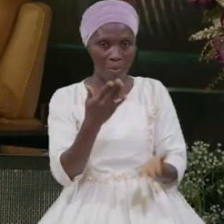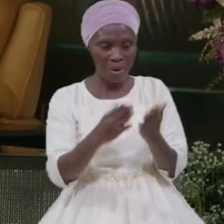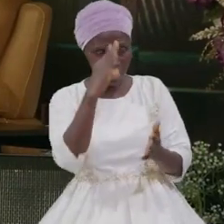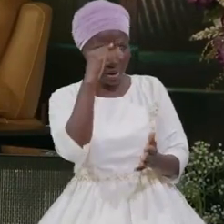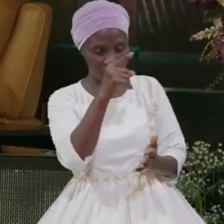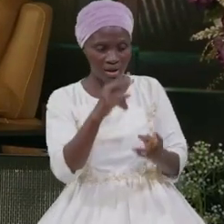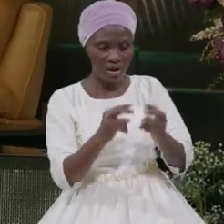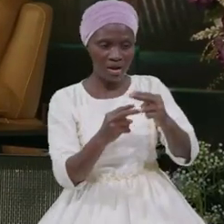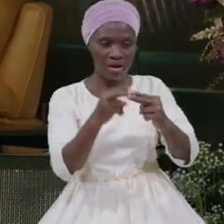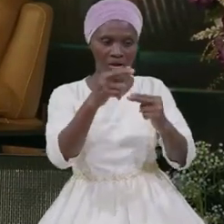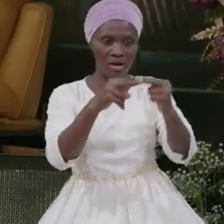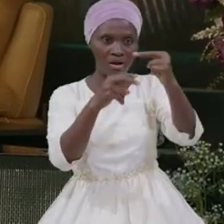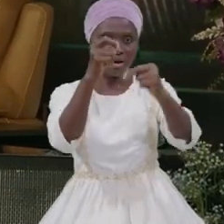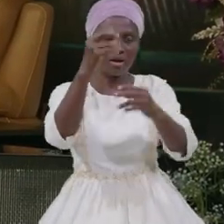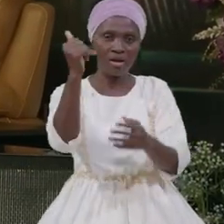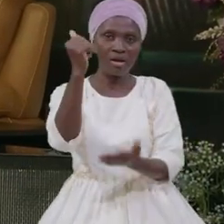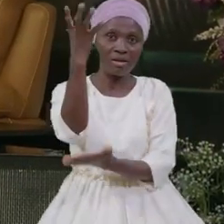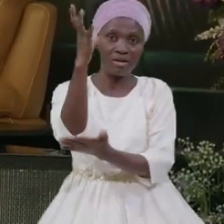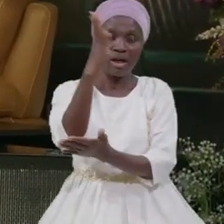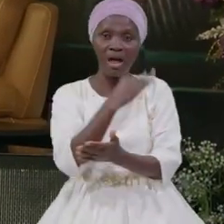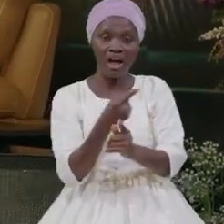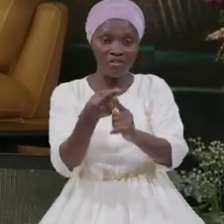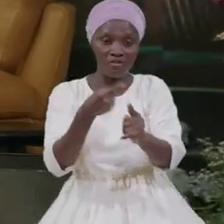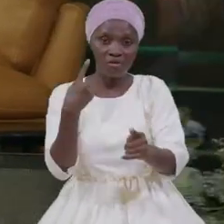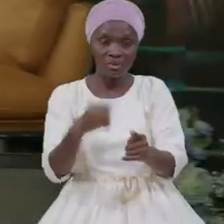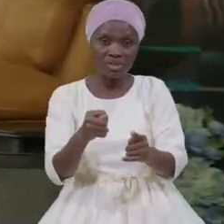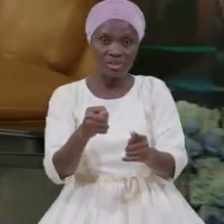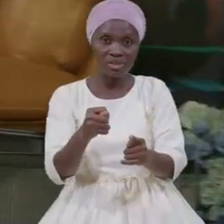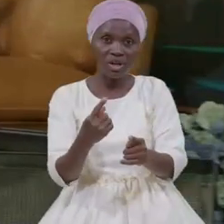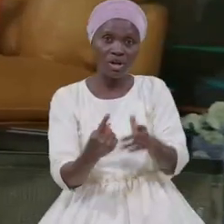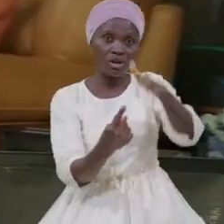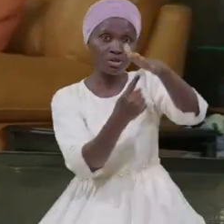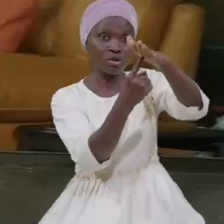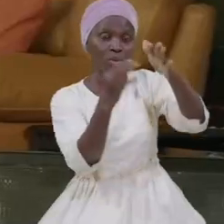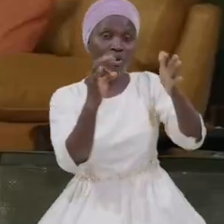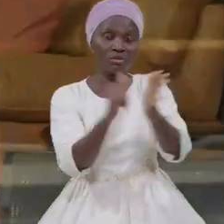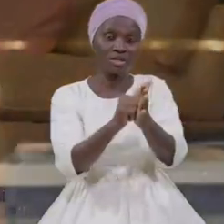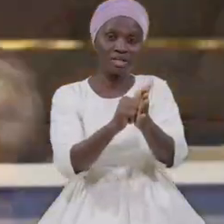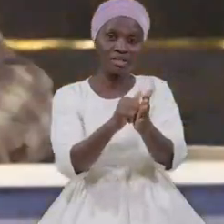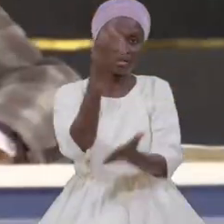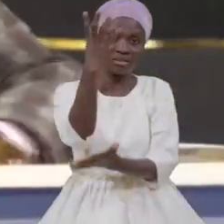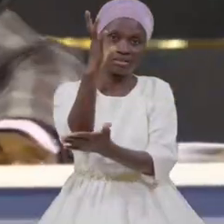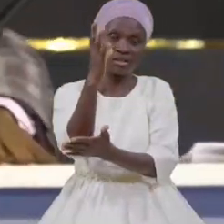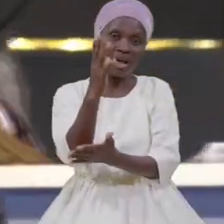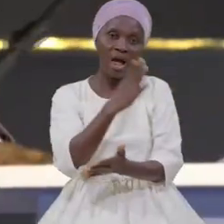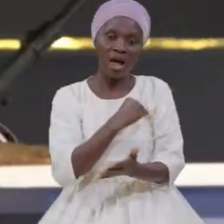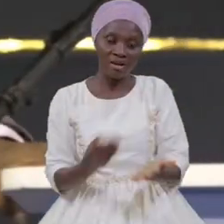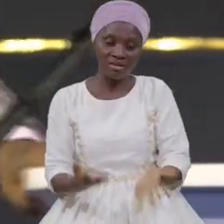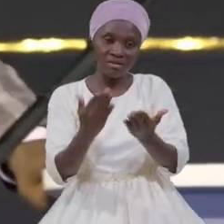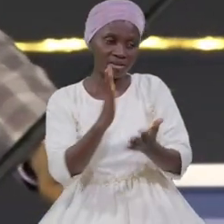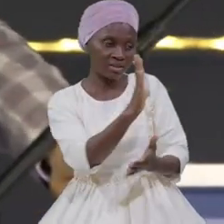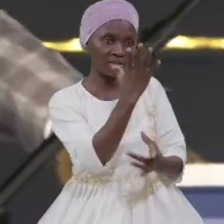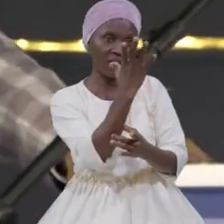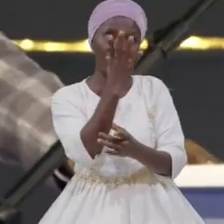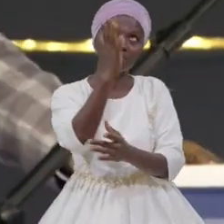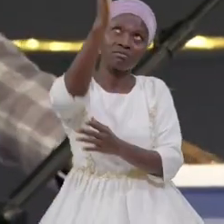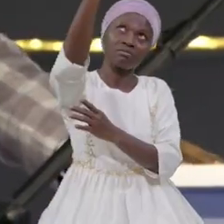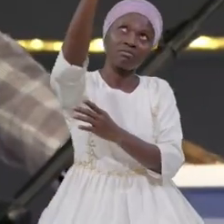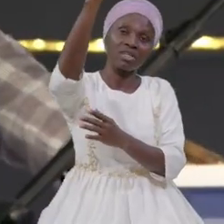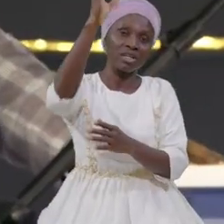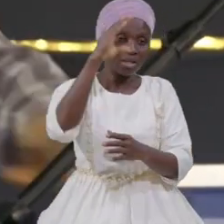arbre, et de la cime de l'arbre, il lève sa main. Il est toujours très